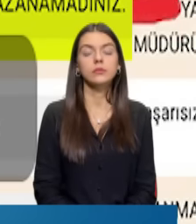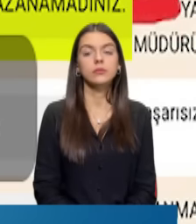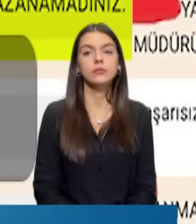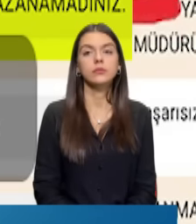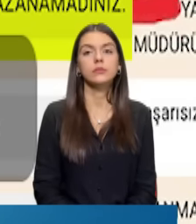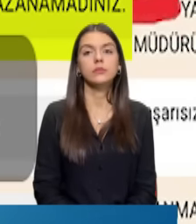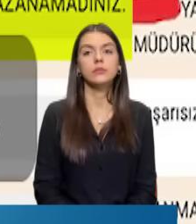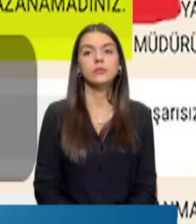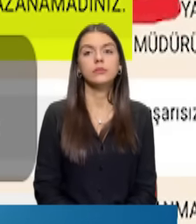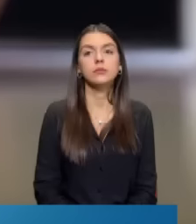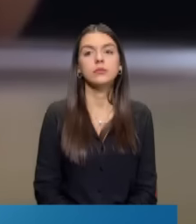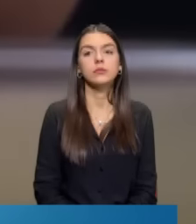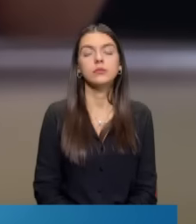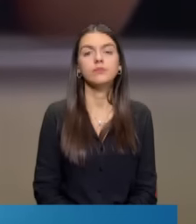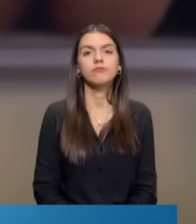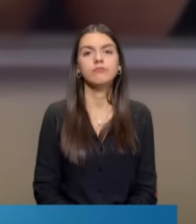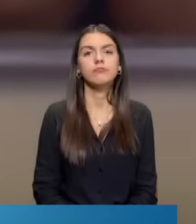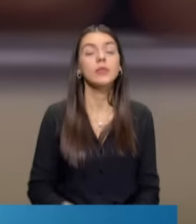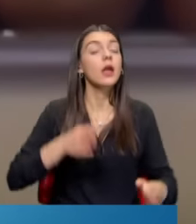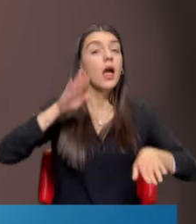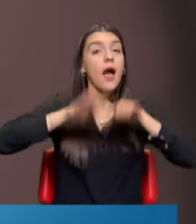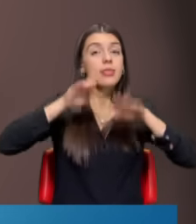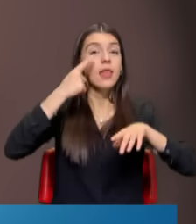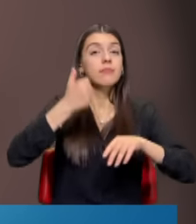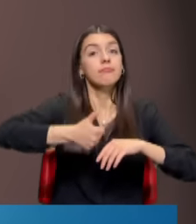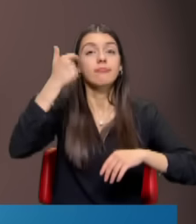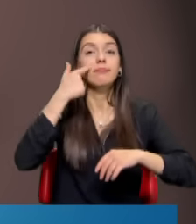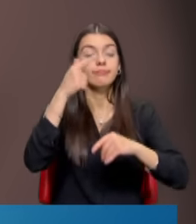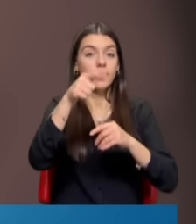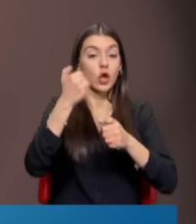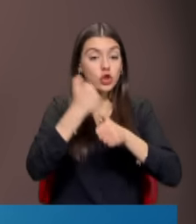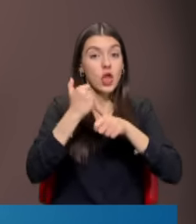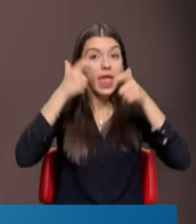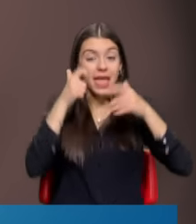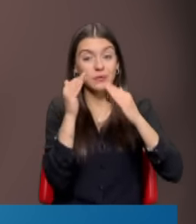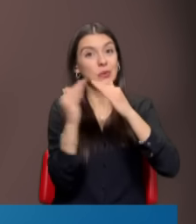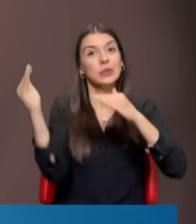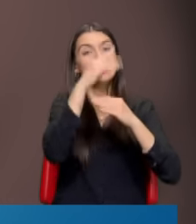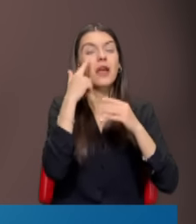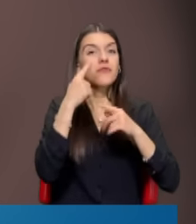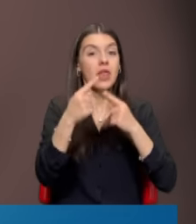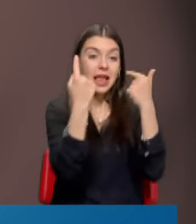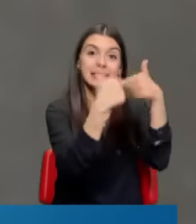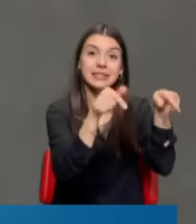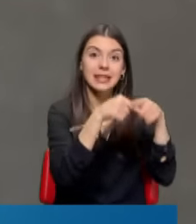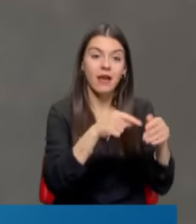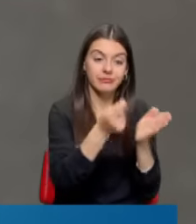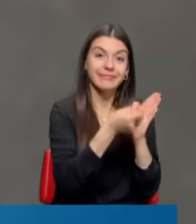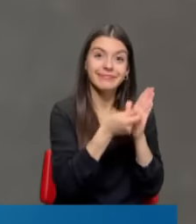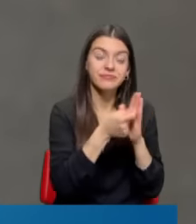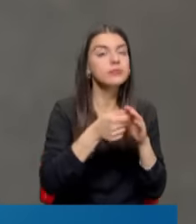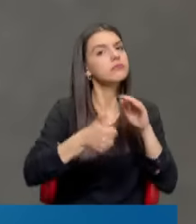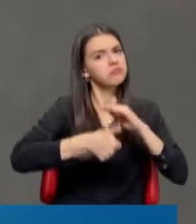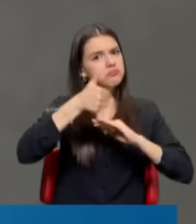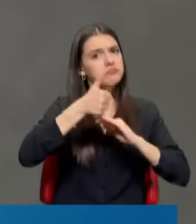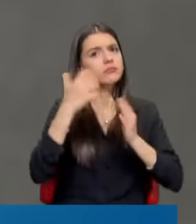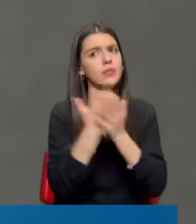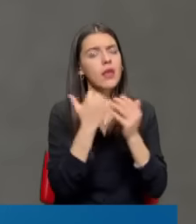hak kazanamadınız demiş. Adalet Bakanlığı'nın görevde yükselme sınavında yazılı da yüksek puan alan ama mülakatta